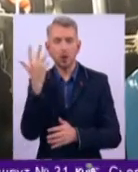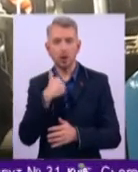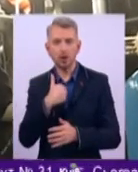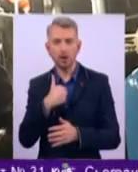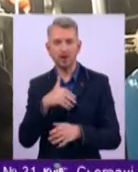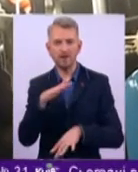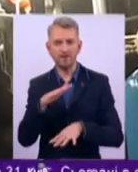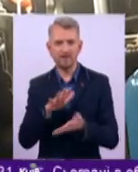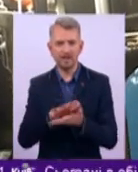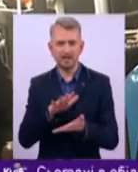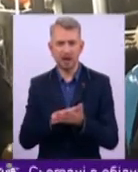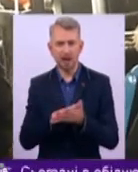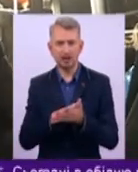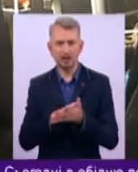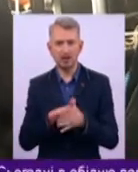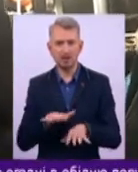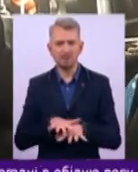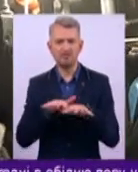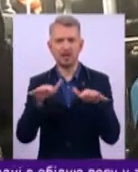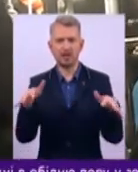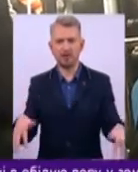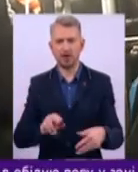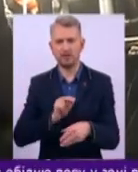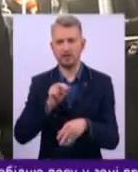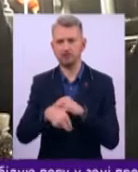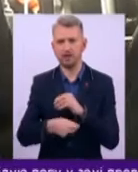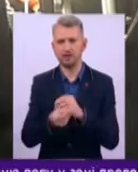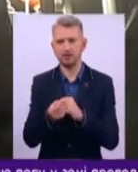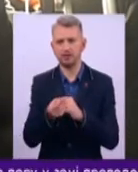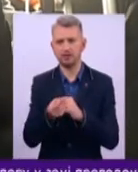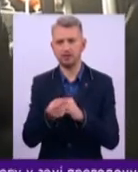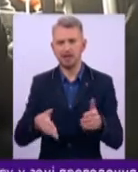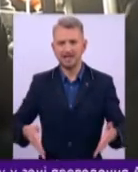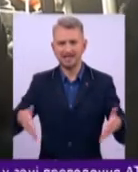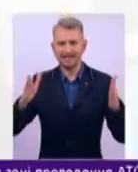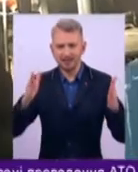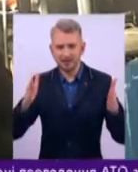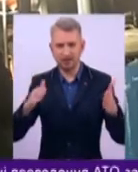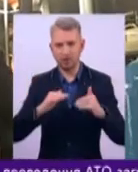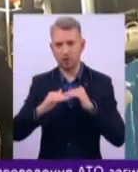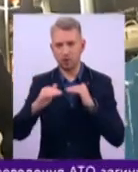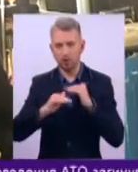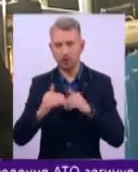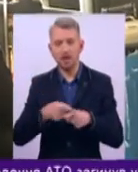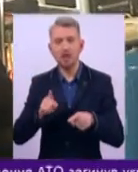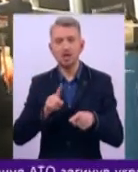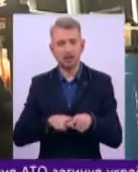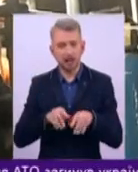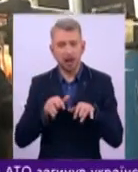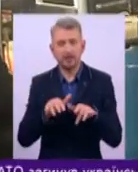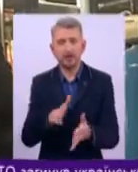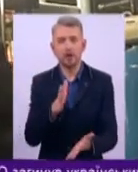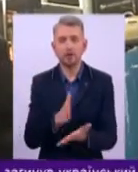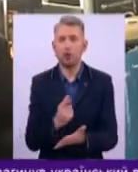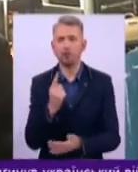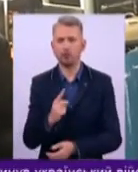фільтрат переливається через, скажімо, стінки полігона. Ця дія є